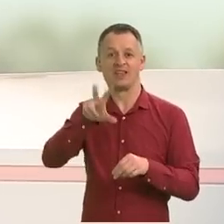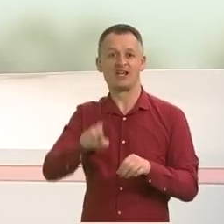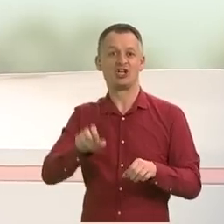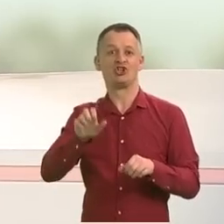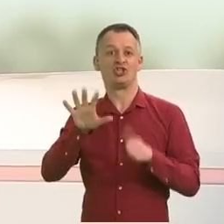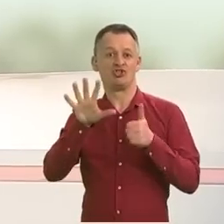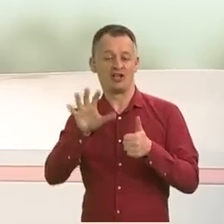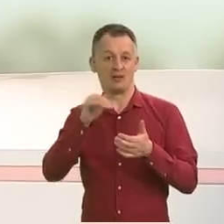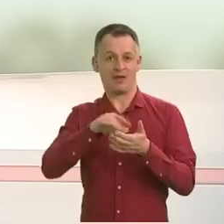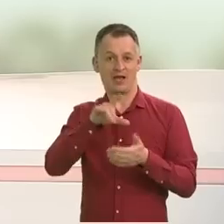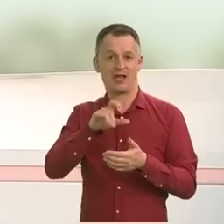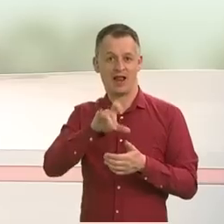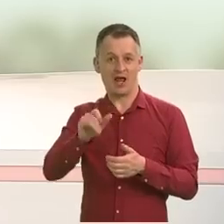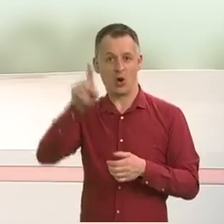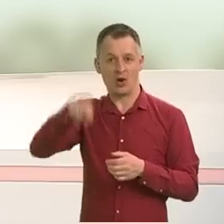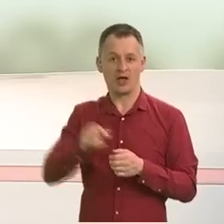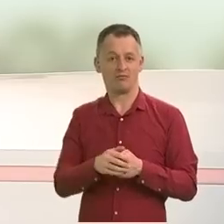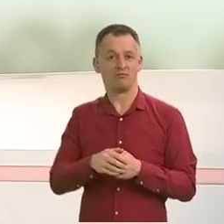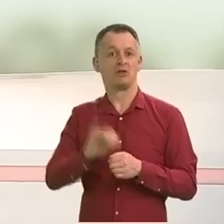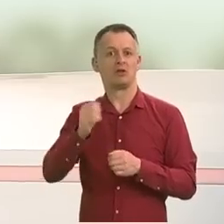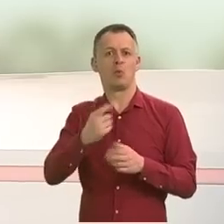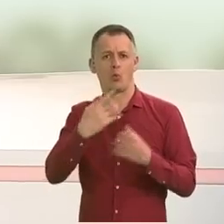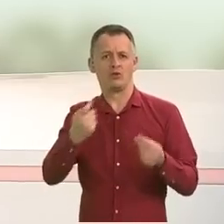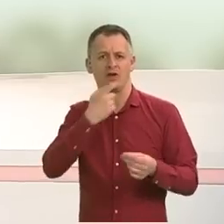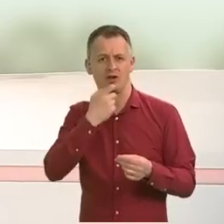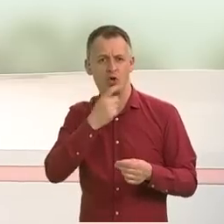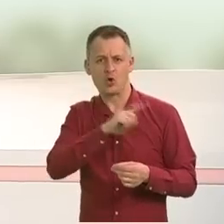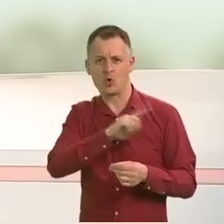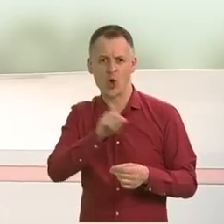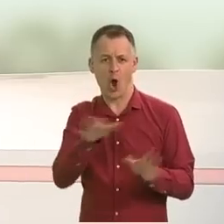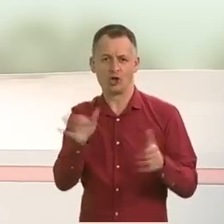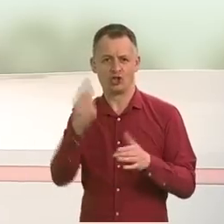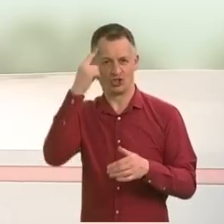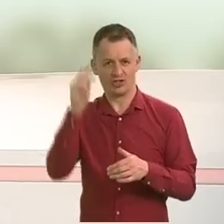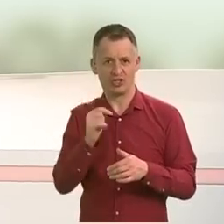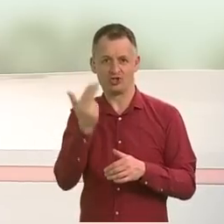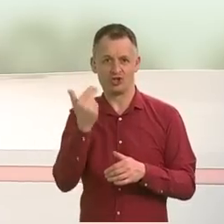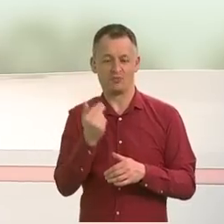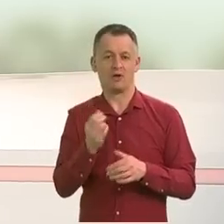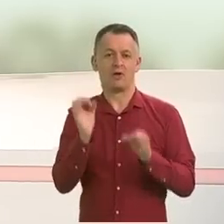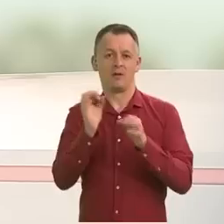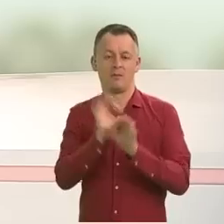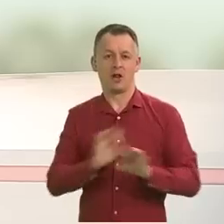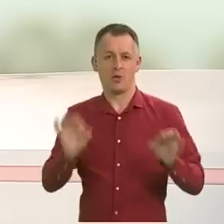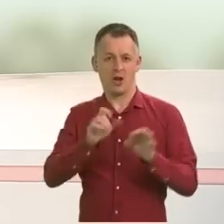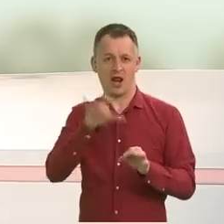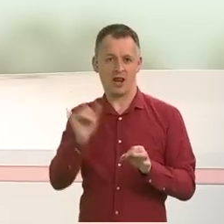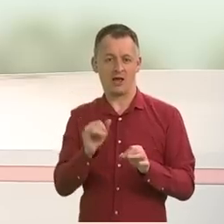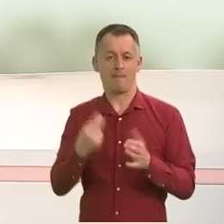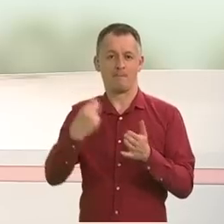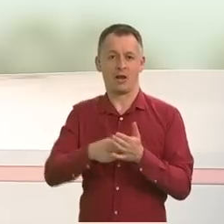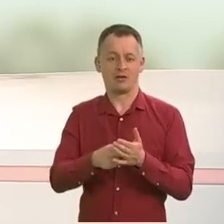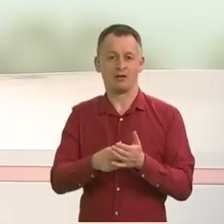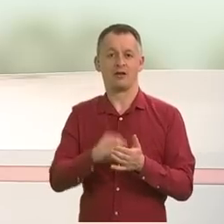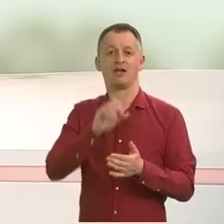lunar. Schema, de altfel legală, funcționa de ani buni, însă nu oricine știa de ea. 15 milioane de lei a fost nota de plată pentru CNAS